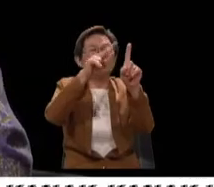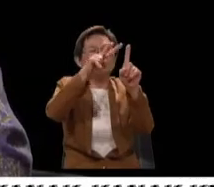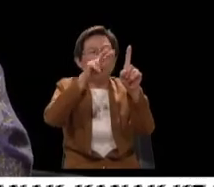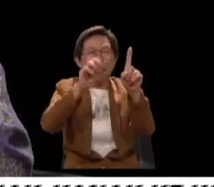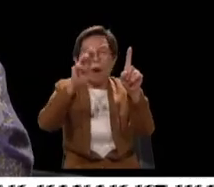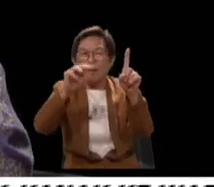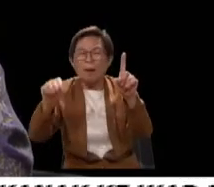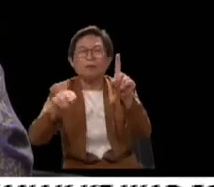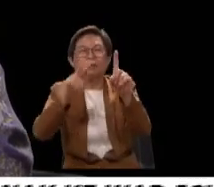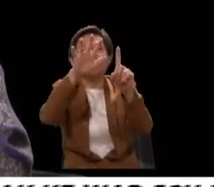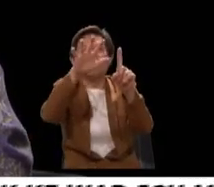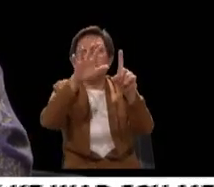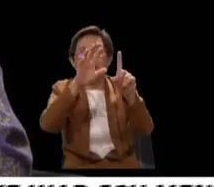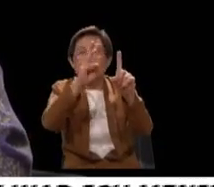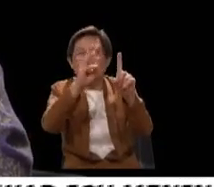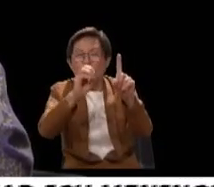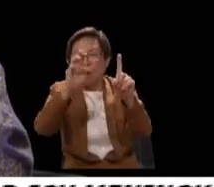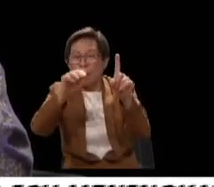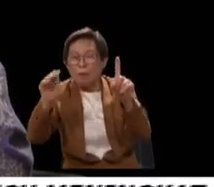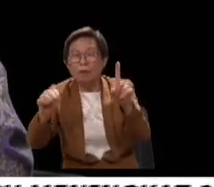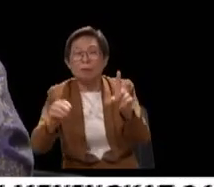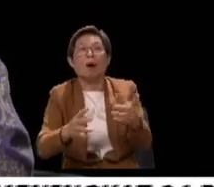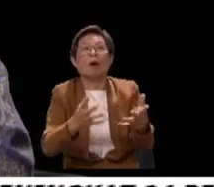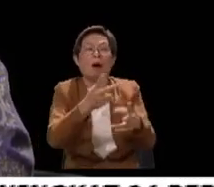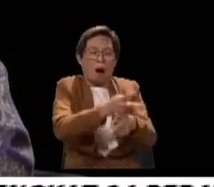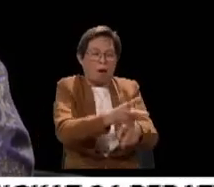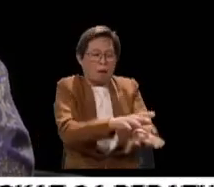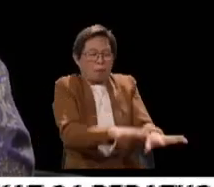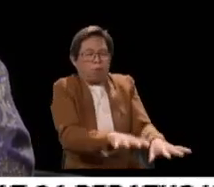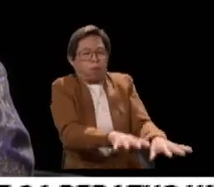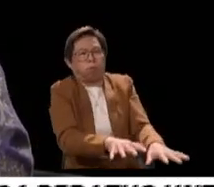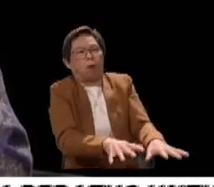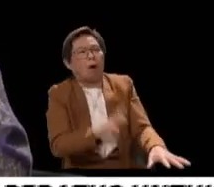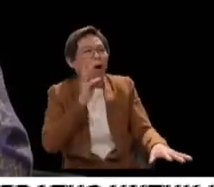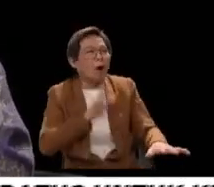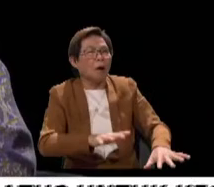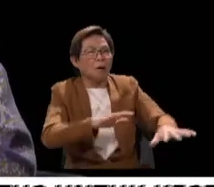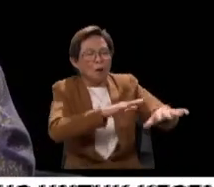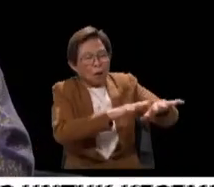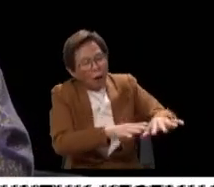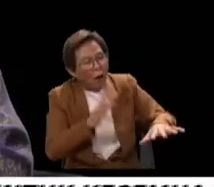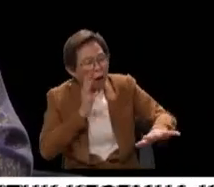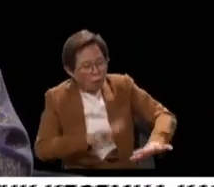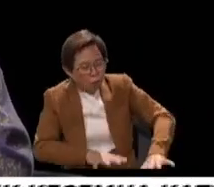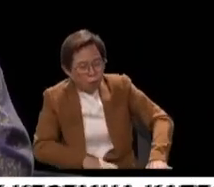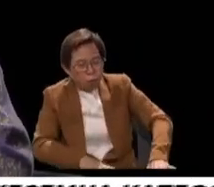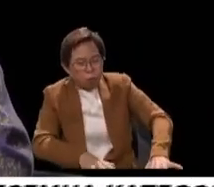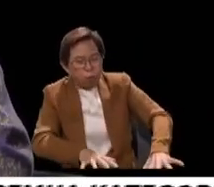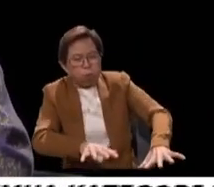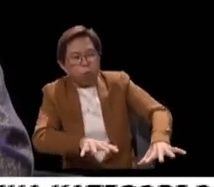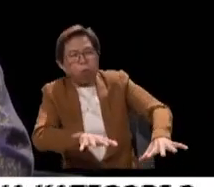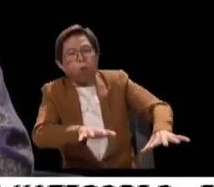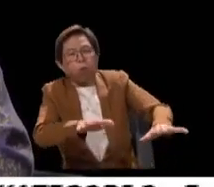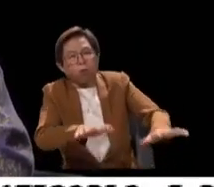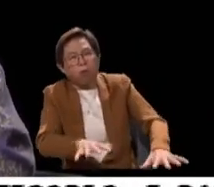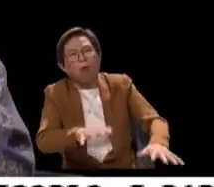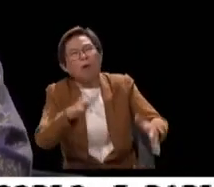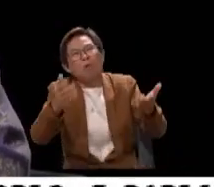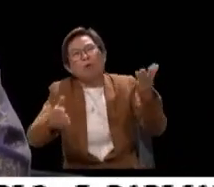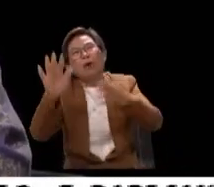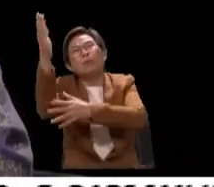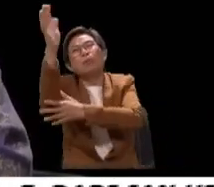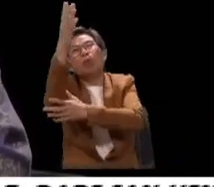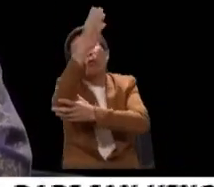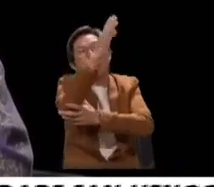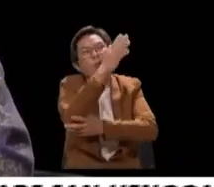berterusan dan juga er ini menyebabkan air bertakung di tanah-tanah tu dan mengatkan tanah gelonssor dan sebagainya Jadi mungkin pokok-pokok kayu di